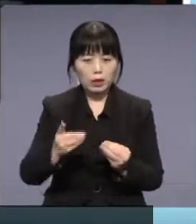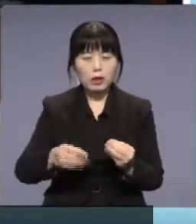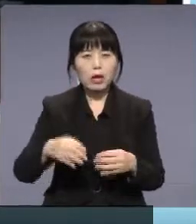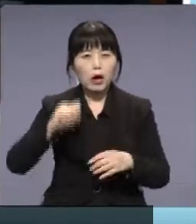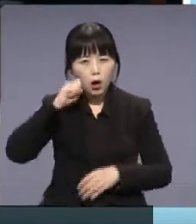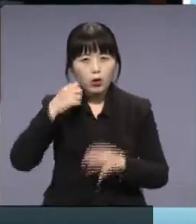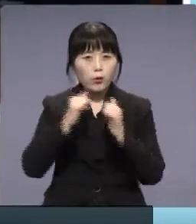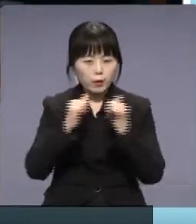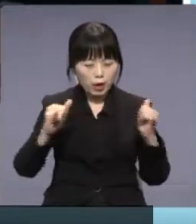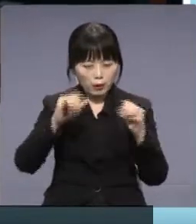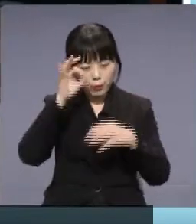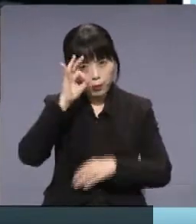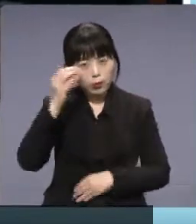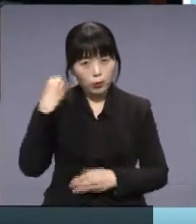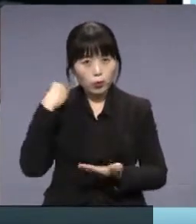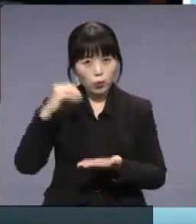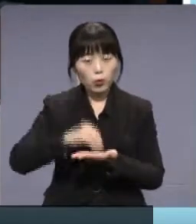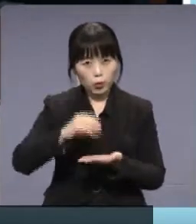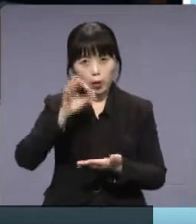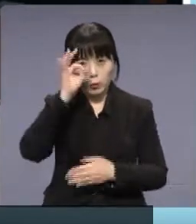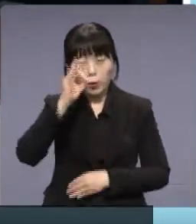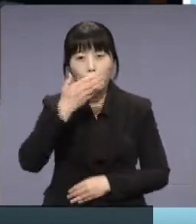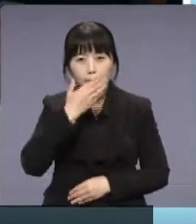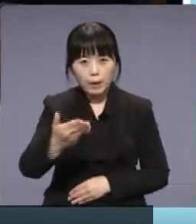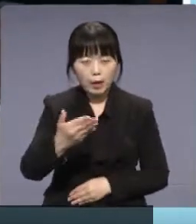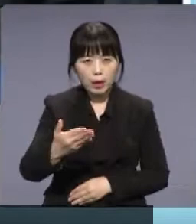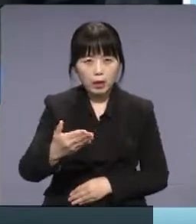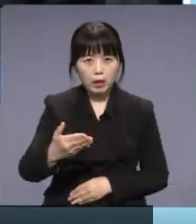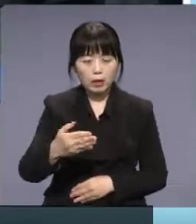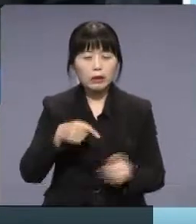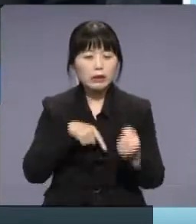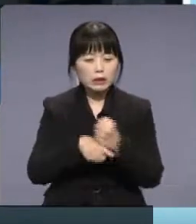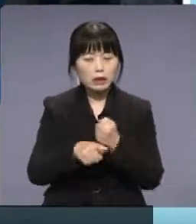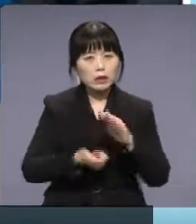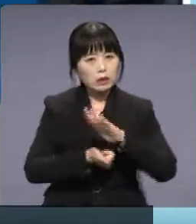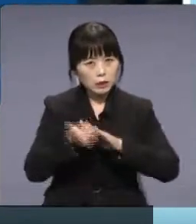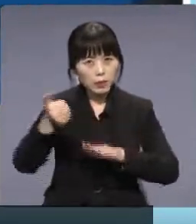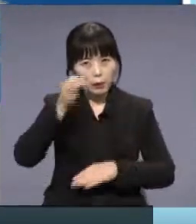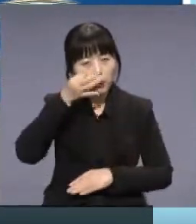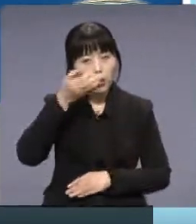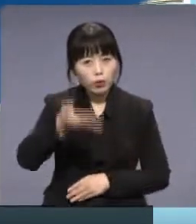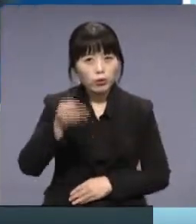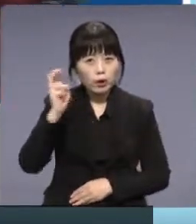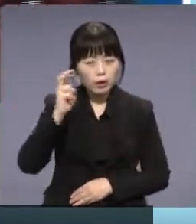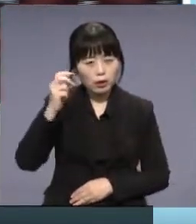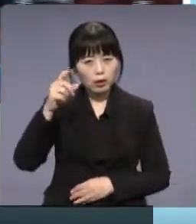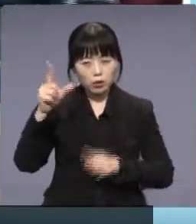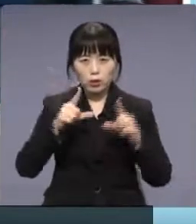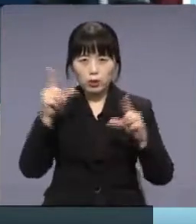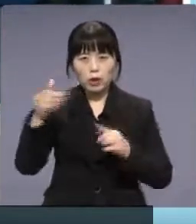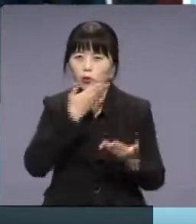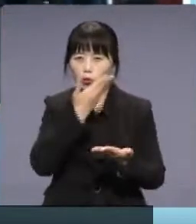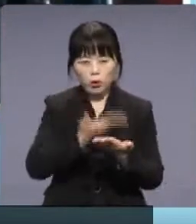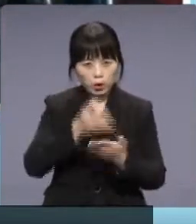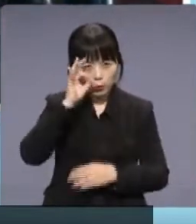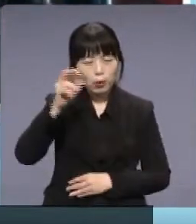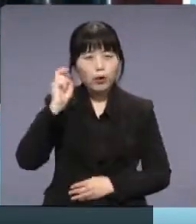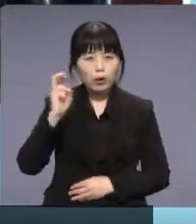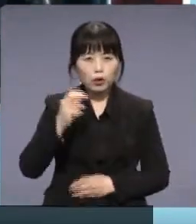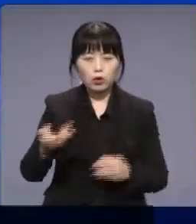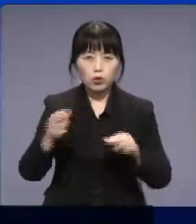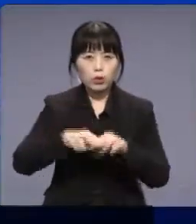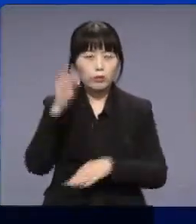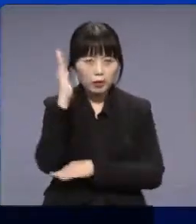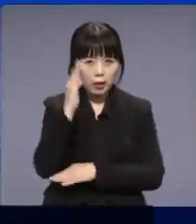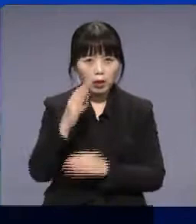수 있는 그런 그 정부가 될 수도 있다는 그런 희망을 보여준 것 같아서 그 부분이 좀 저는 중요했던 것 같습니다. 네, 취임사에는 뭐